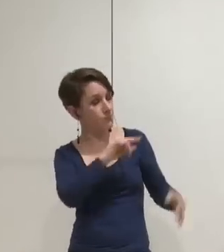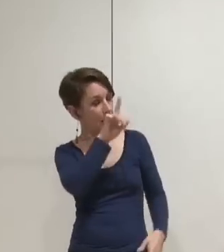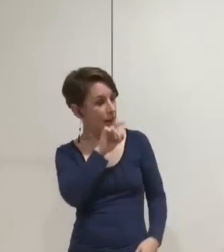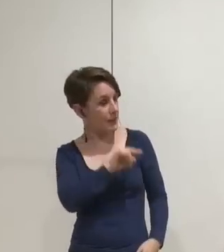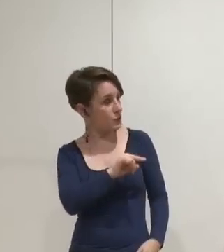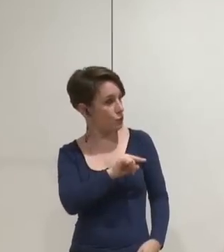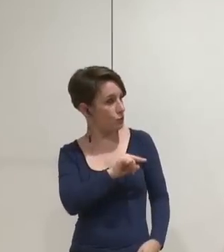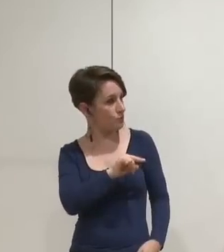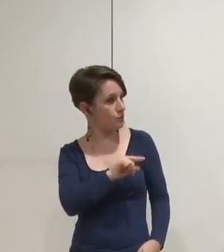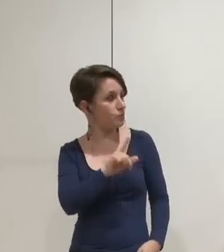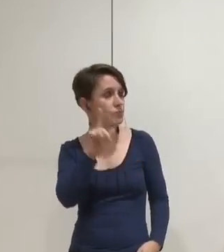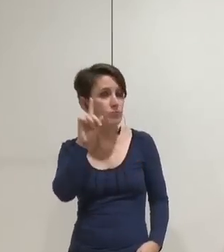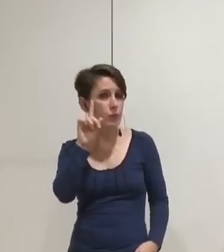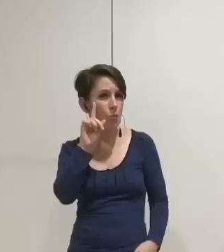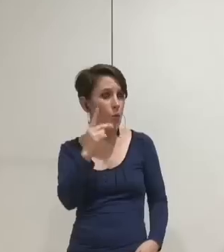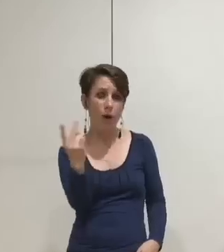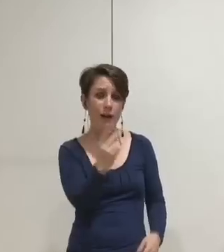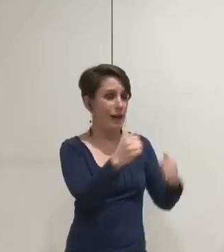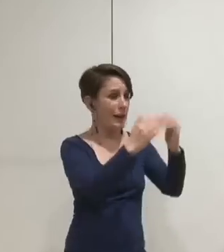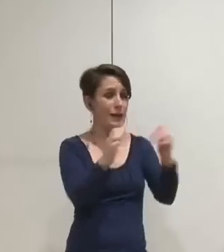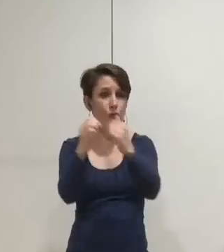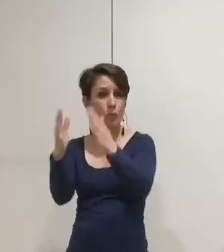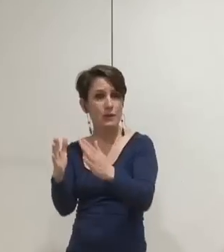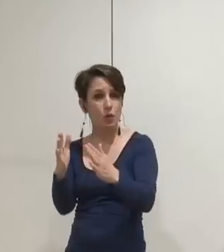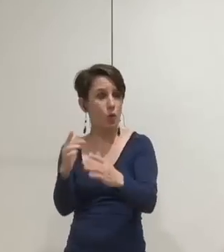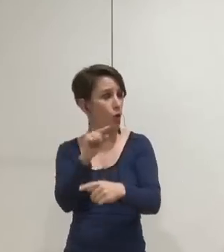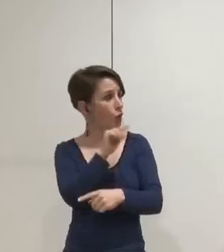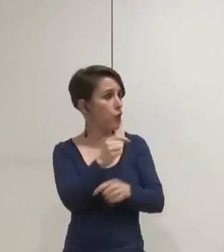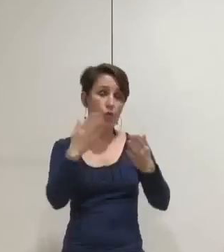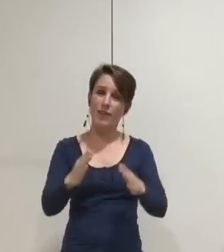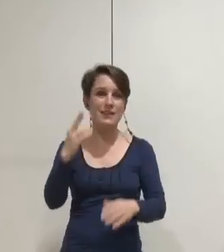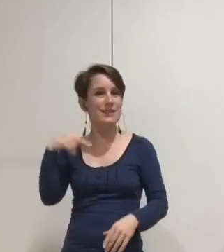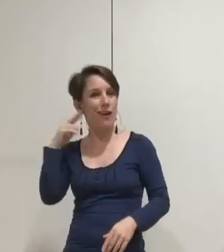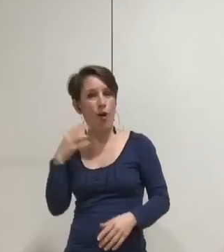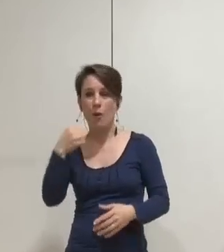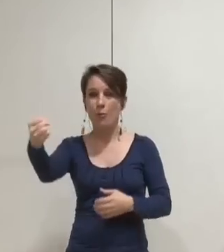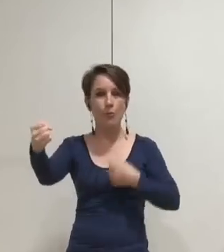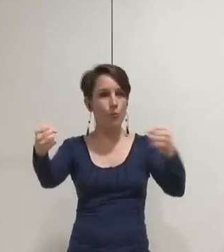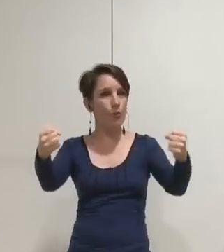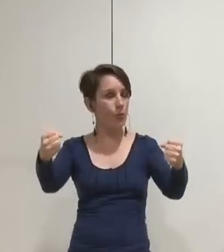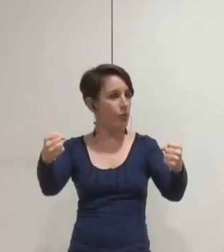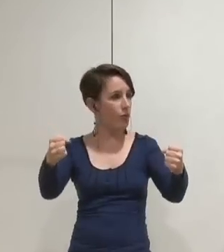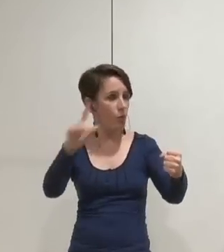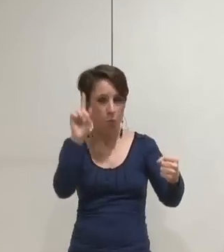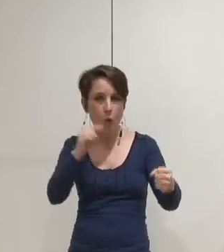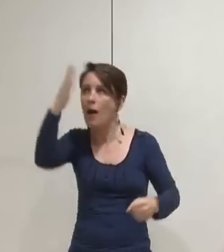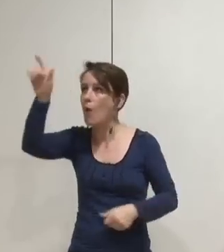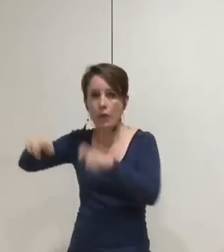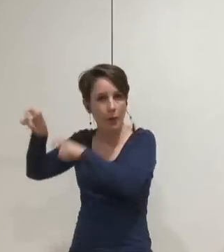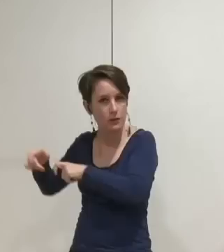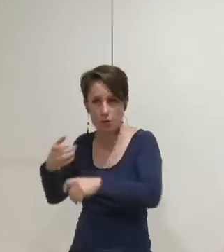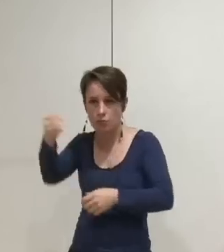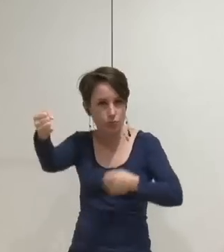de loger prioritairement telle ou telle catégorie de personnes dans ces maisons que vous mettez à la